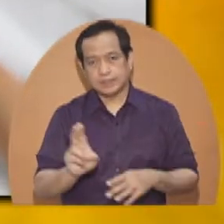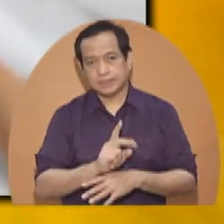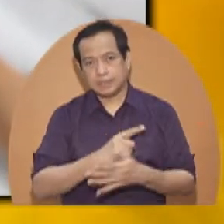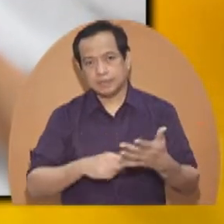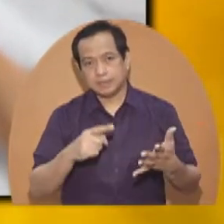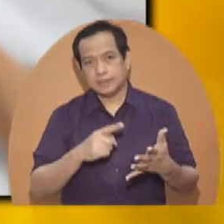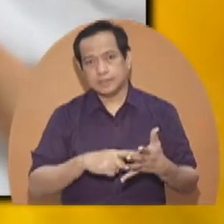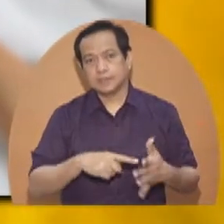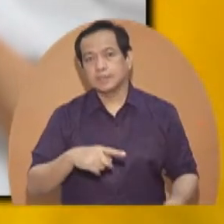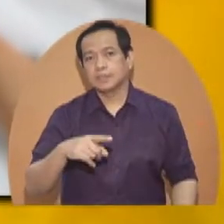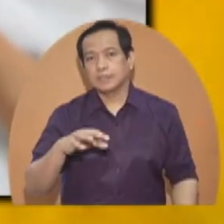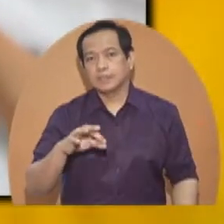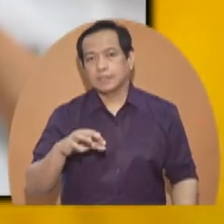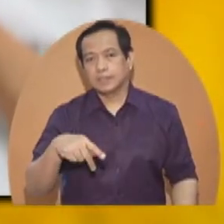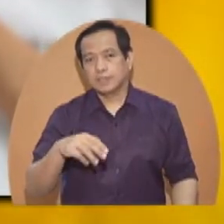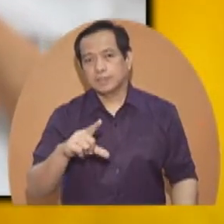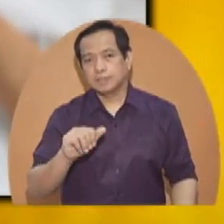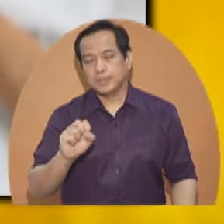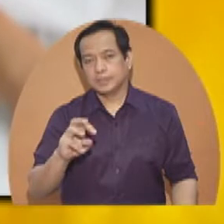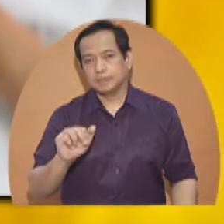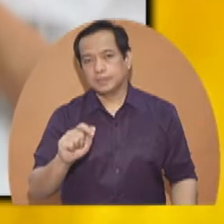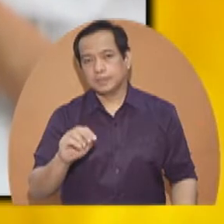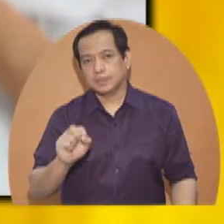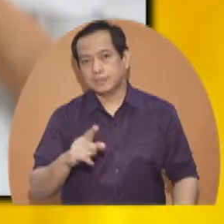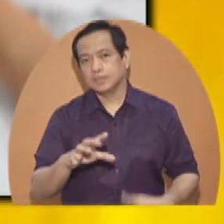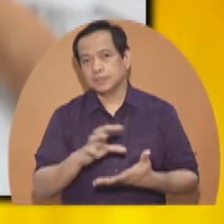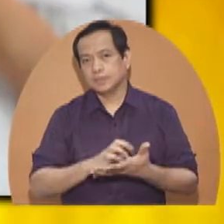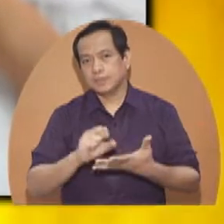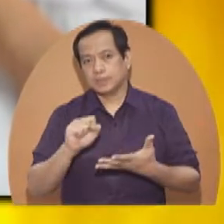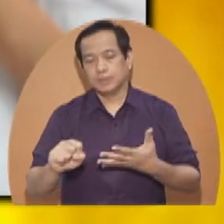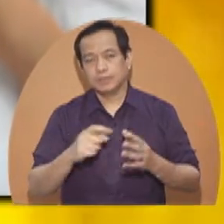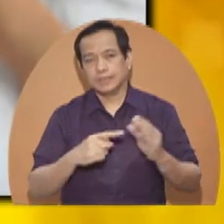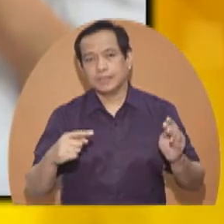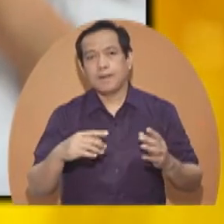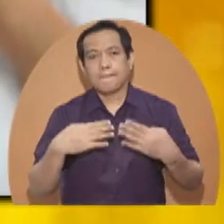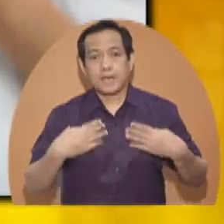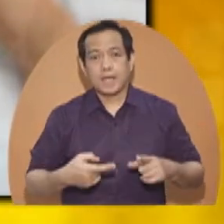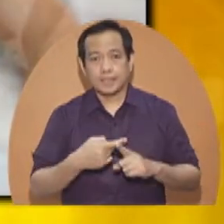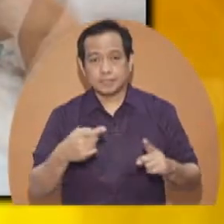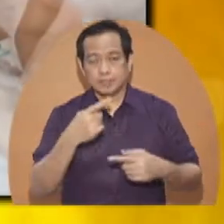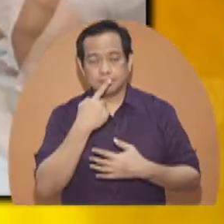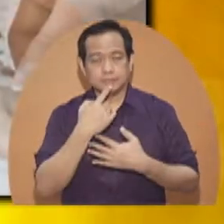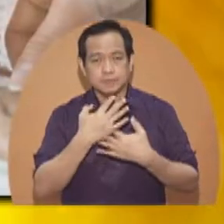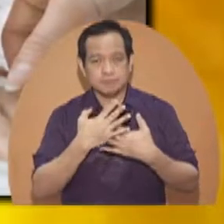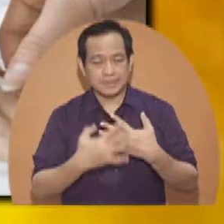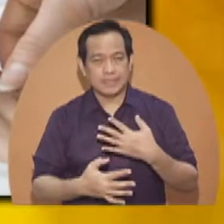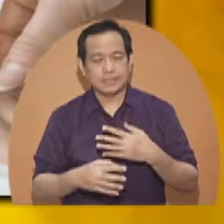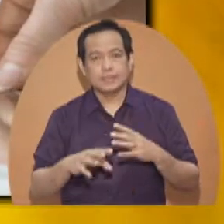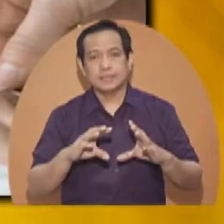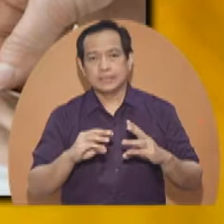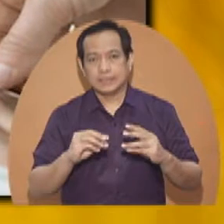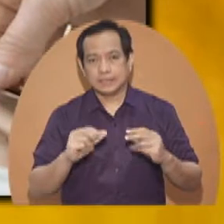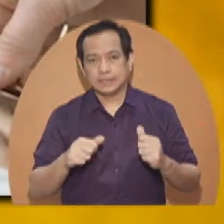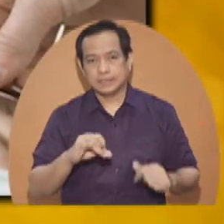Paggamit ng plasmapheresis upang alisin ang mga mapanganib na antibody mula sa dugo.